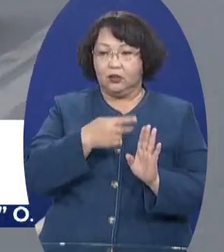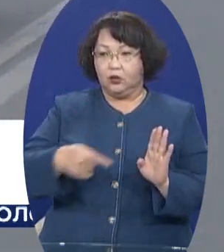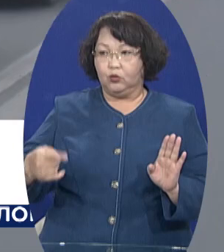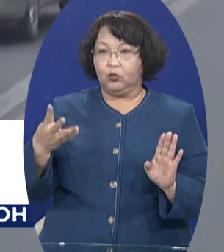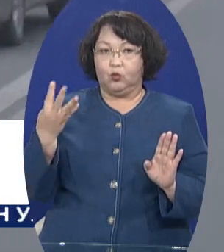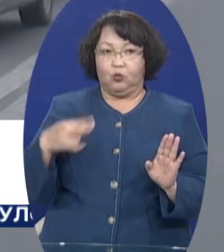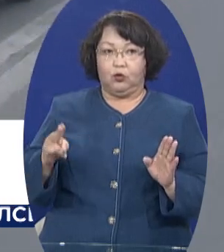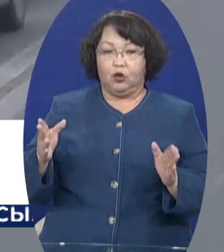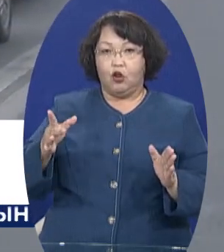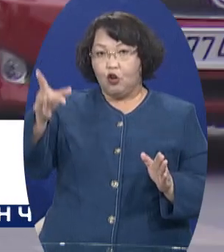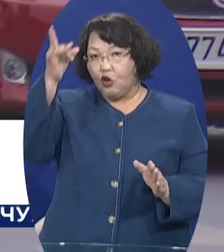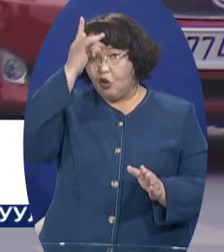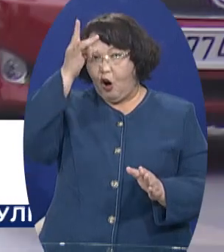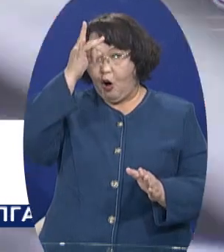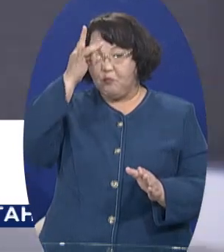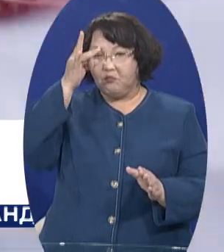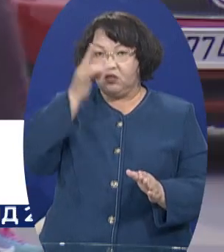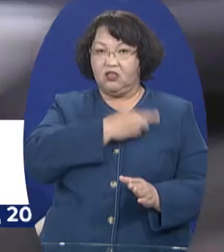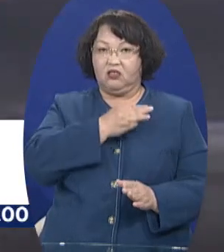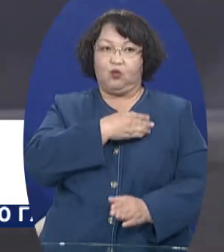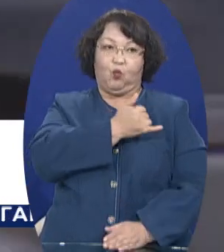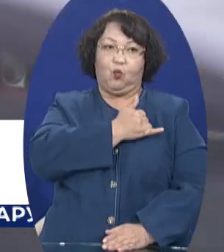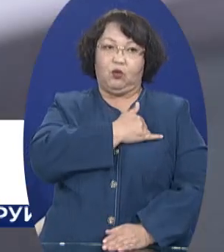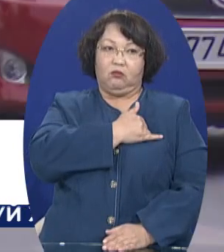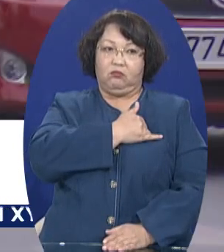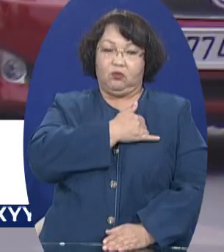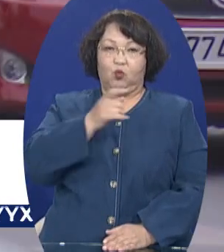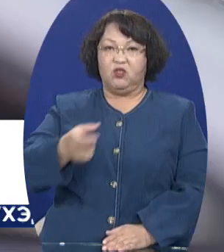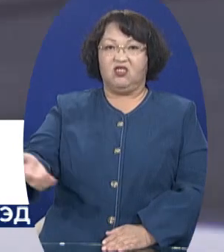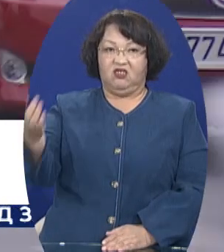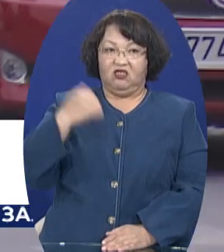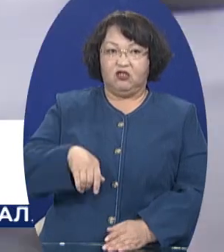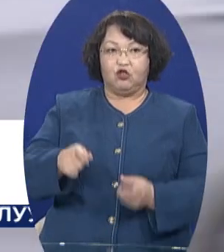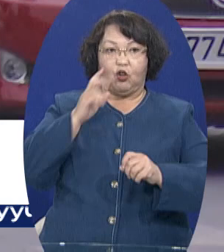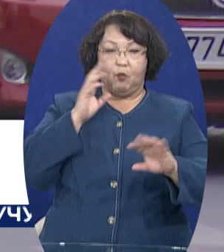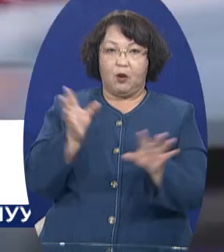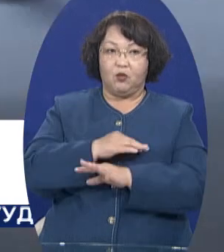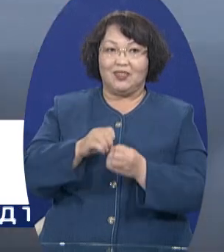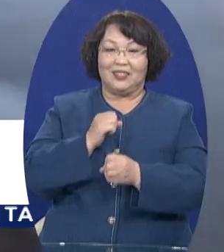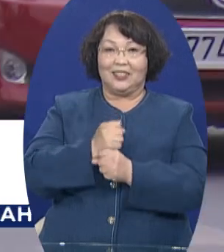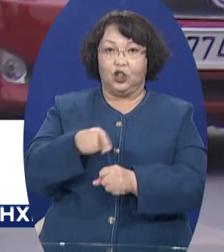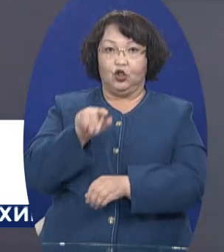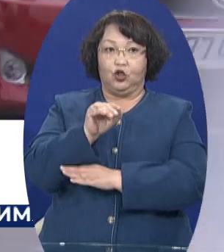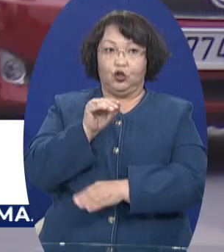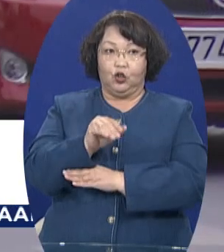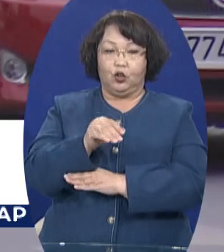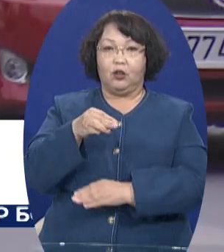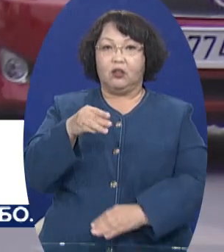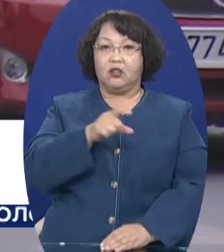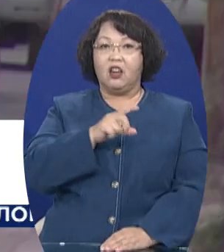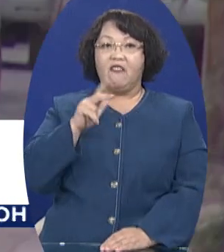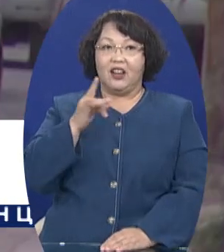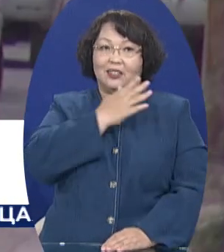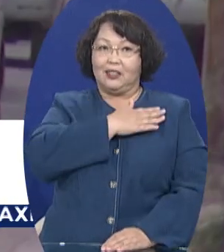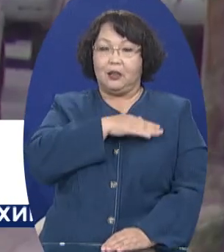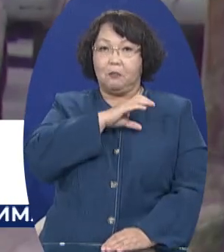Роми Папламын альчлын үеэр тодорхой зохицуултуудыг хийх тул нийтийн эрх ашгийг хүндэтгэн за эдгээр өдрүүдэд тээврийн цагдаагийн албагчдын